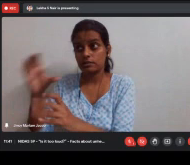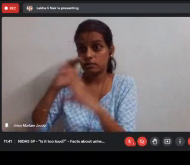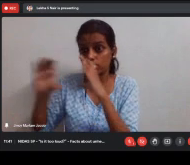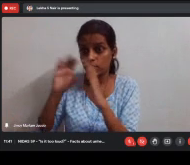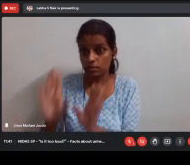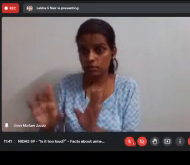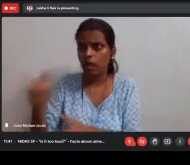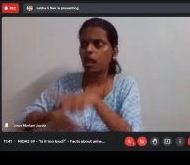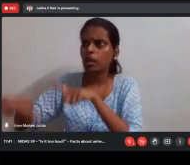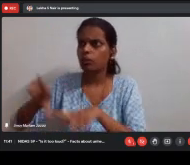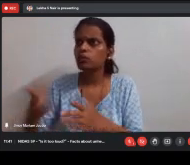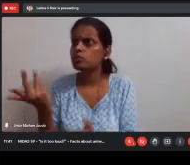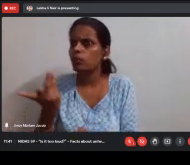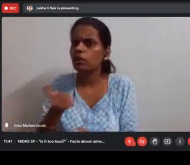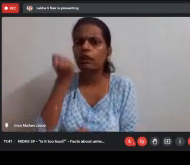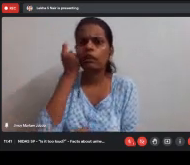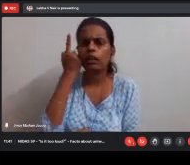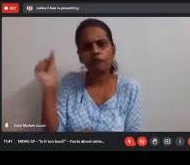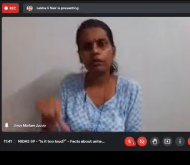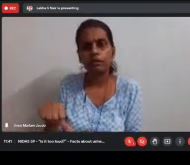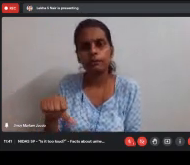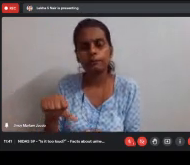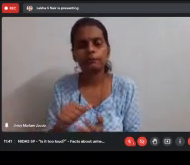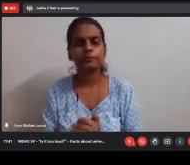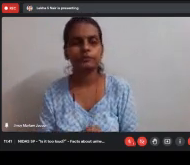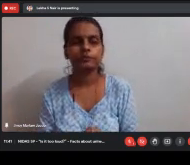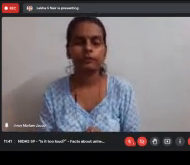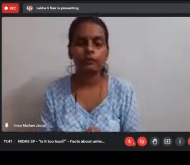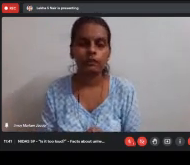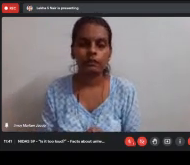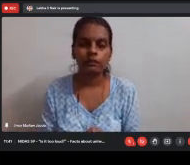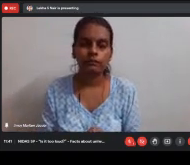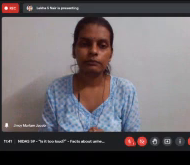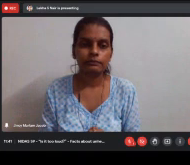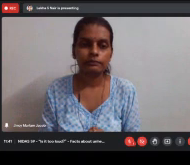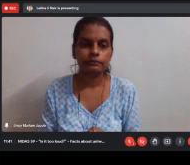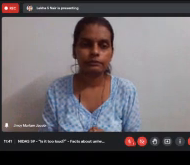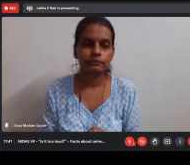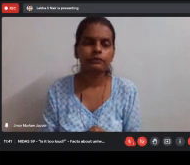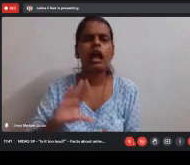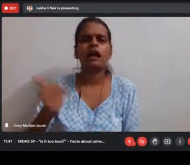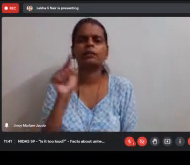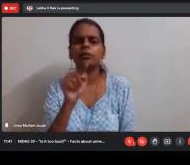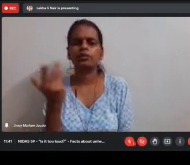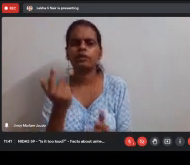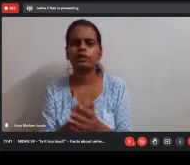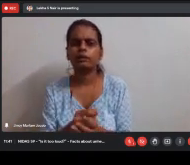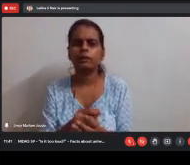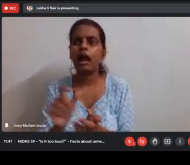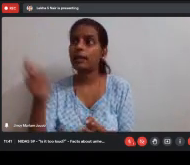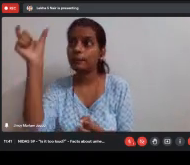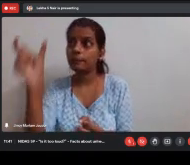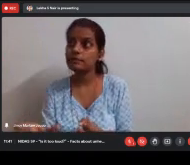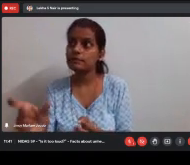വ്യക്തത കിട്ടുന്നില്ല, കാത് ഊതി അടച്ചതുപോലെ ഇരിക്കും, കാത് തുറക്കുന്നില്ല, അല്ലെങ്കിൽ കൂടുതൽ ഒച്ച വേണം. ആ